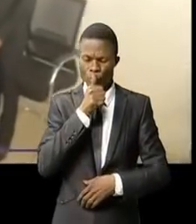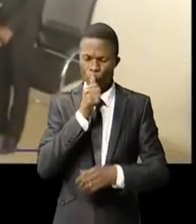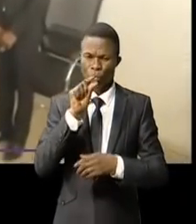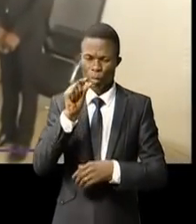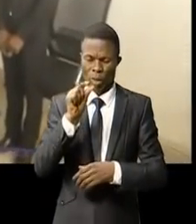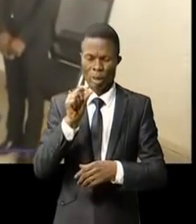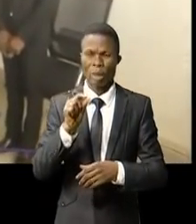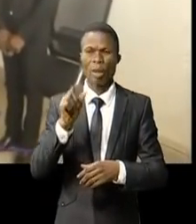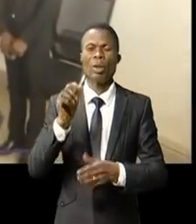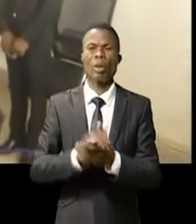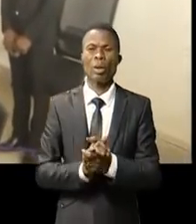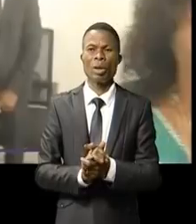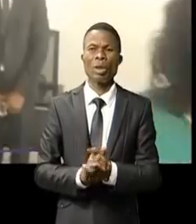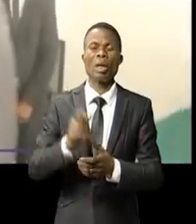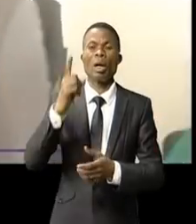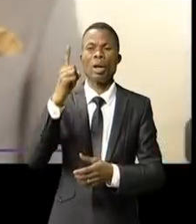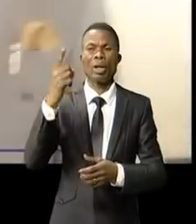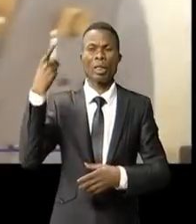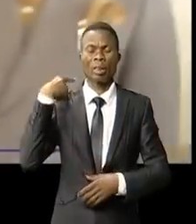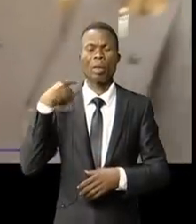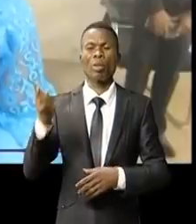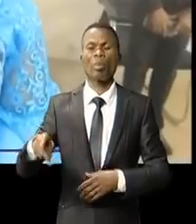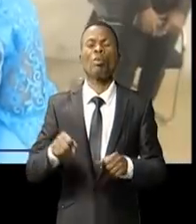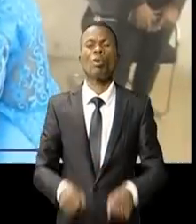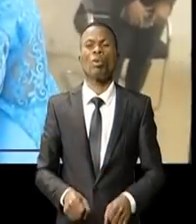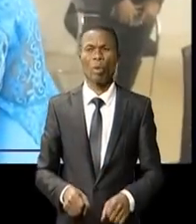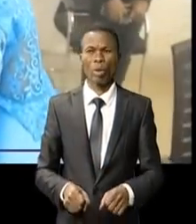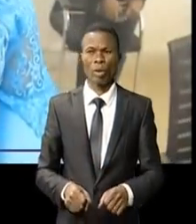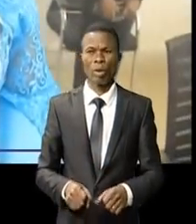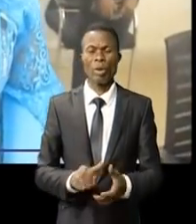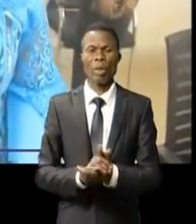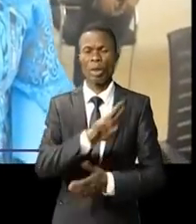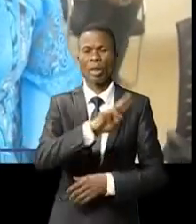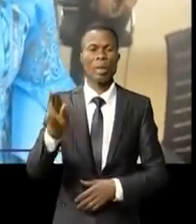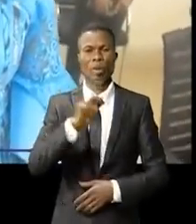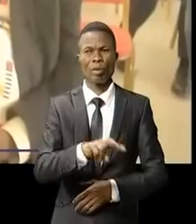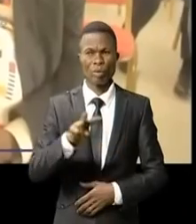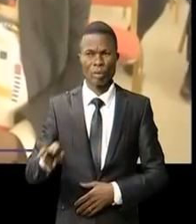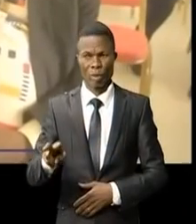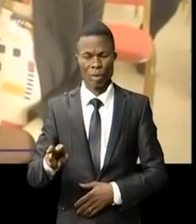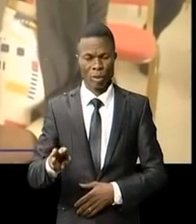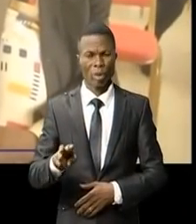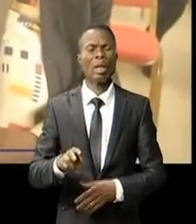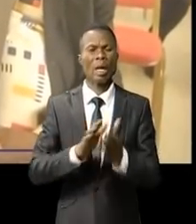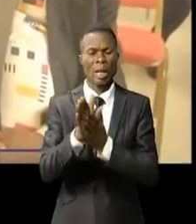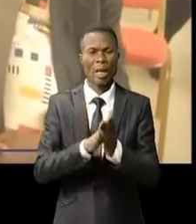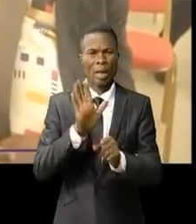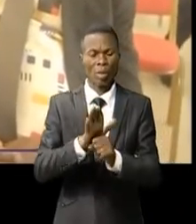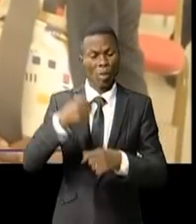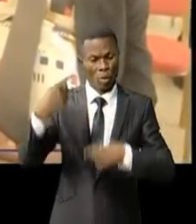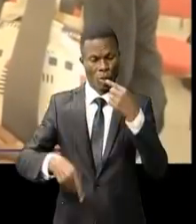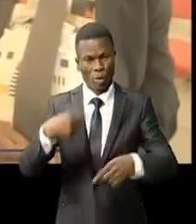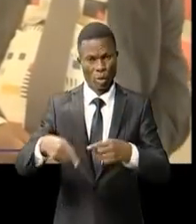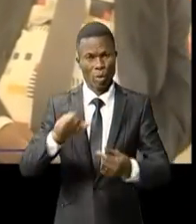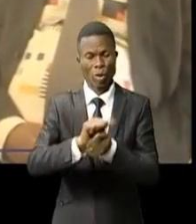en mémoire de feu Kyungu Akumwanza. L'édite budgétaire 2022 constituera l'essentiel des débats au cours